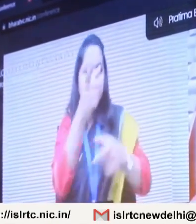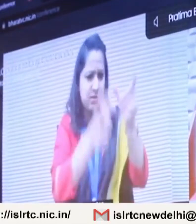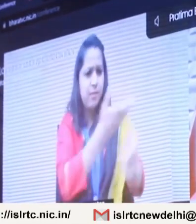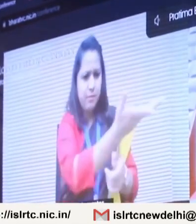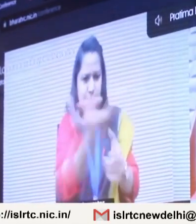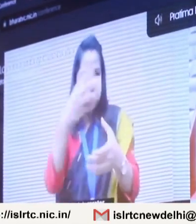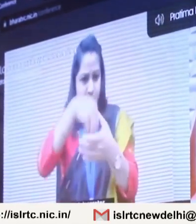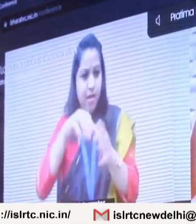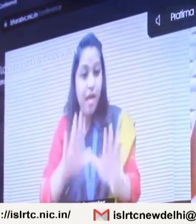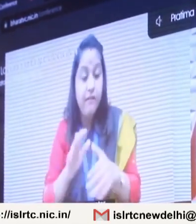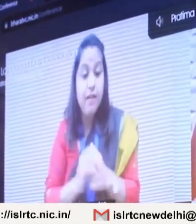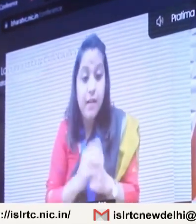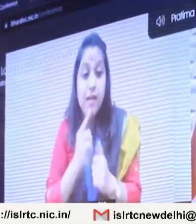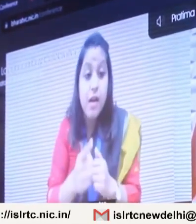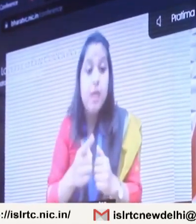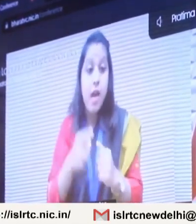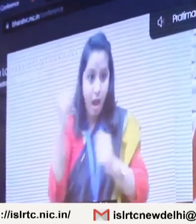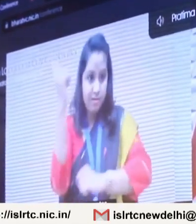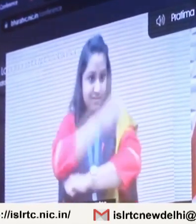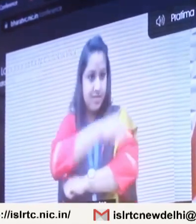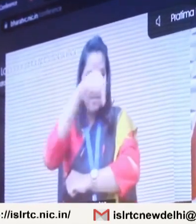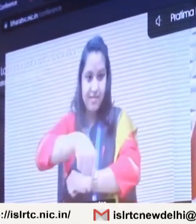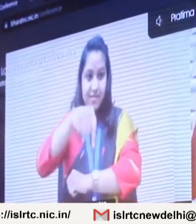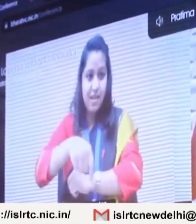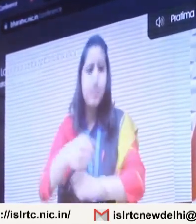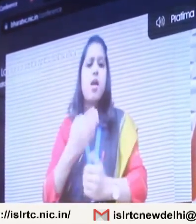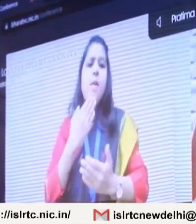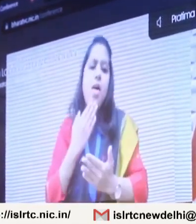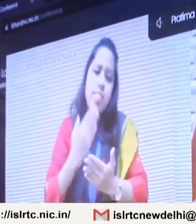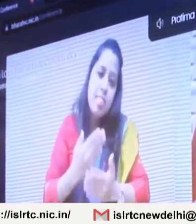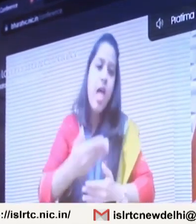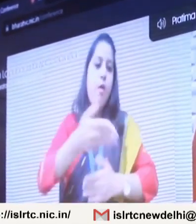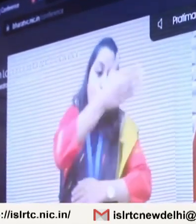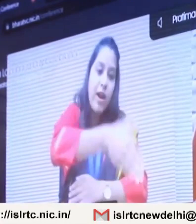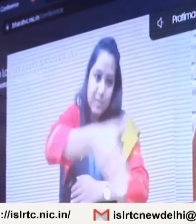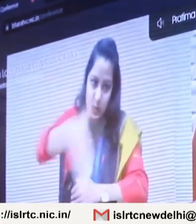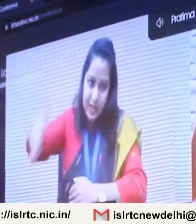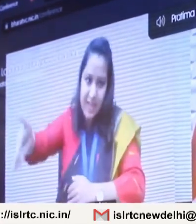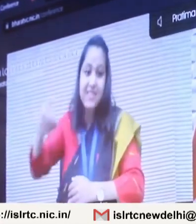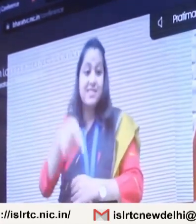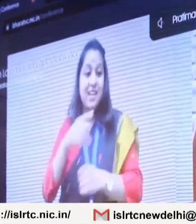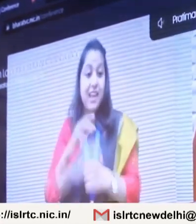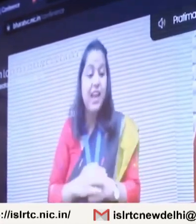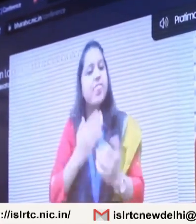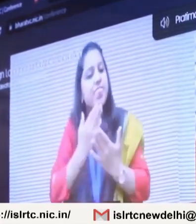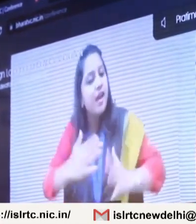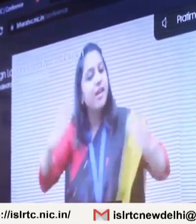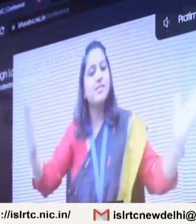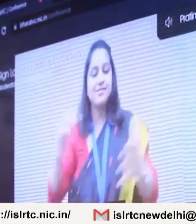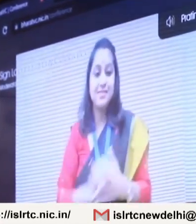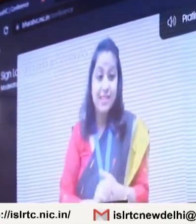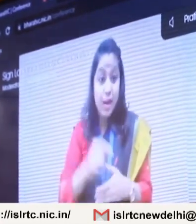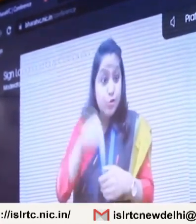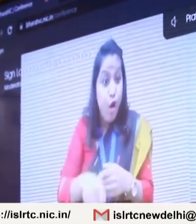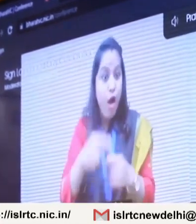सबको इसी दिवस में, आज के दिन में मैं बहुत बहुत बधाई देती हूँ। उन लोगों को धन्यवाद करती हूँ जो